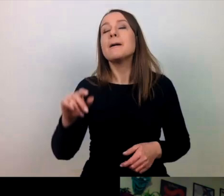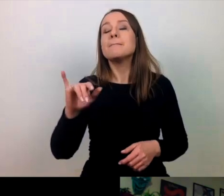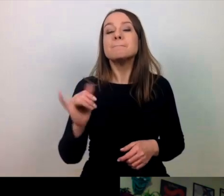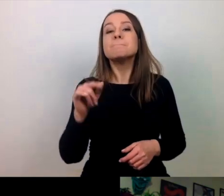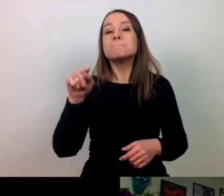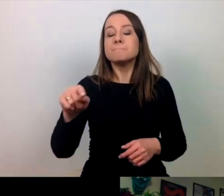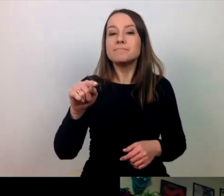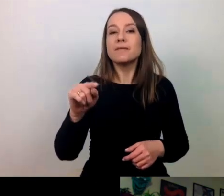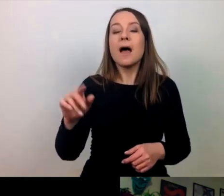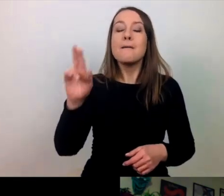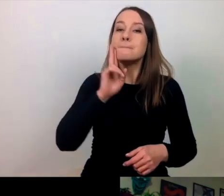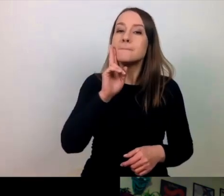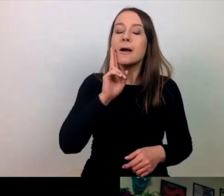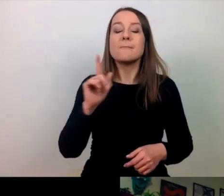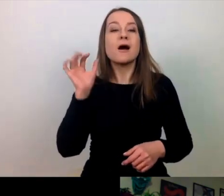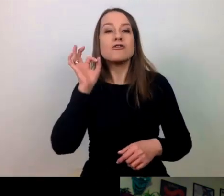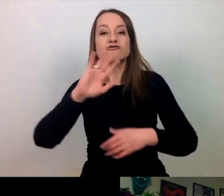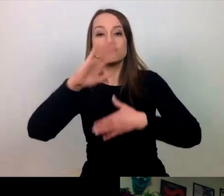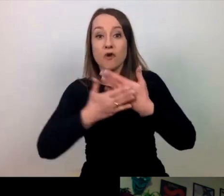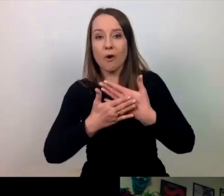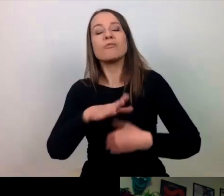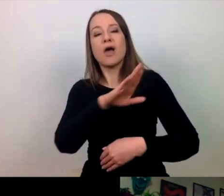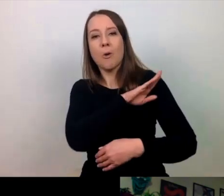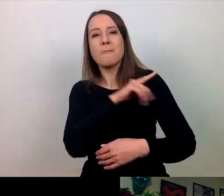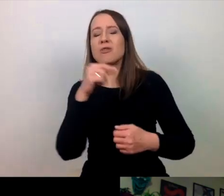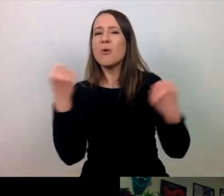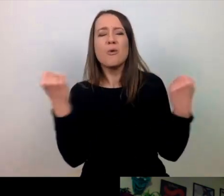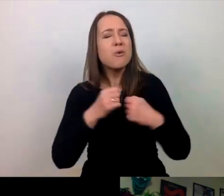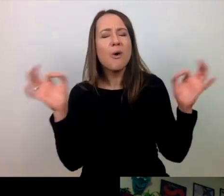prawda? I to samo wydarzyło się w ich życiu, bo